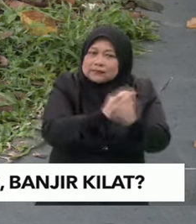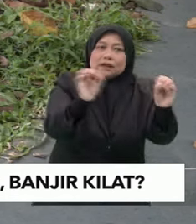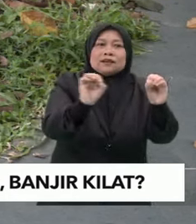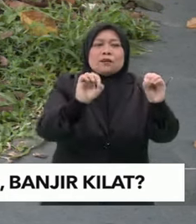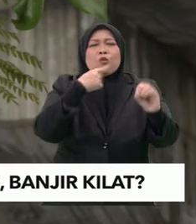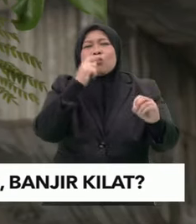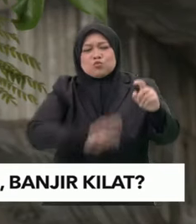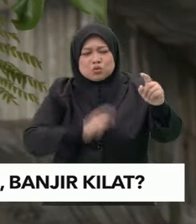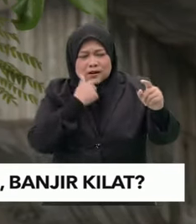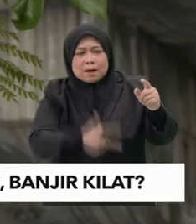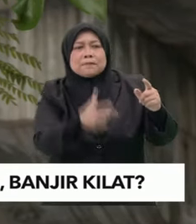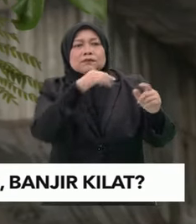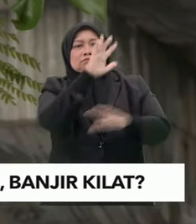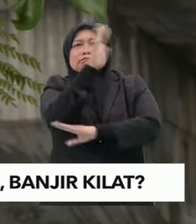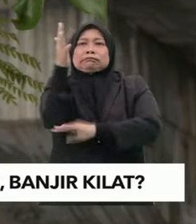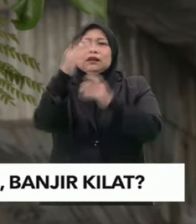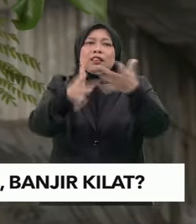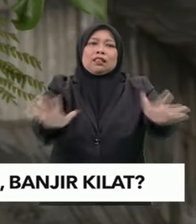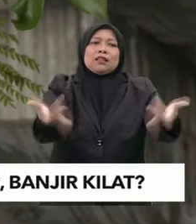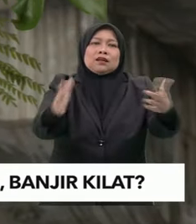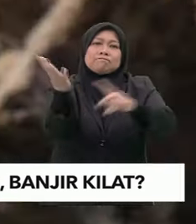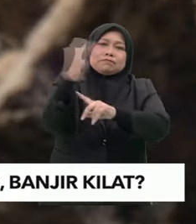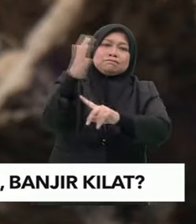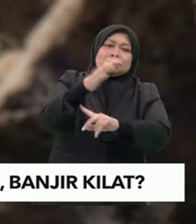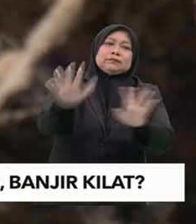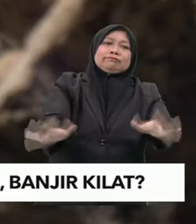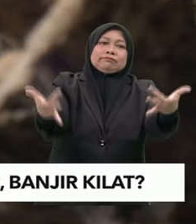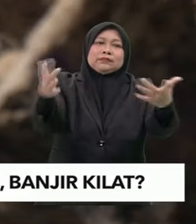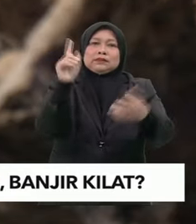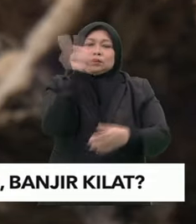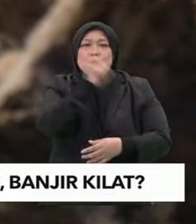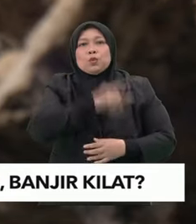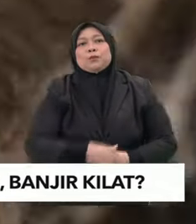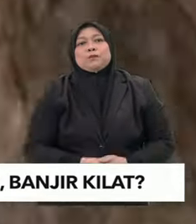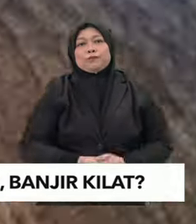pokok yang usang dengan dahan, akar dan batang yang sudah mereput.